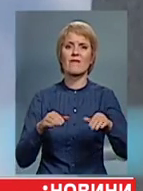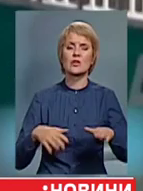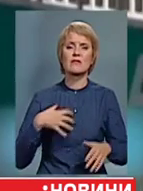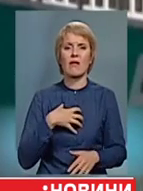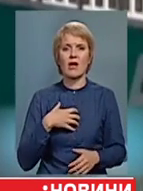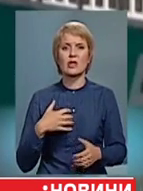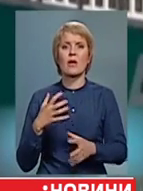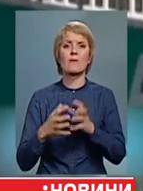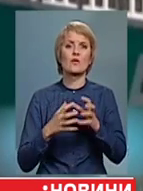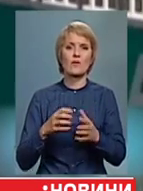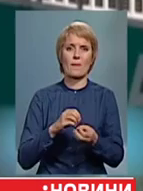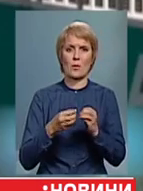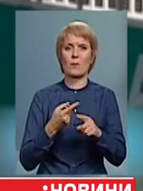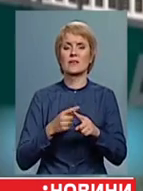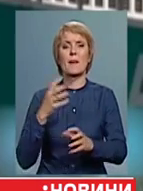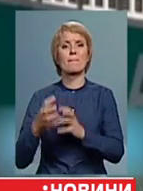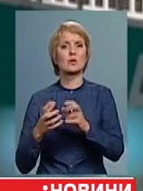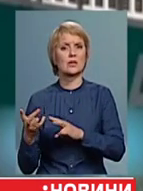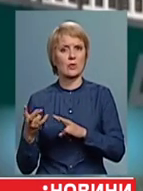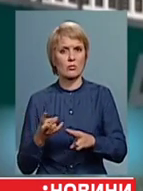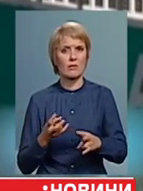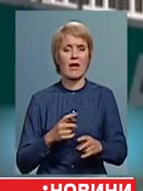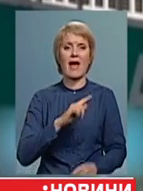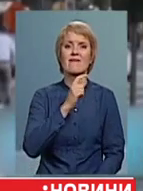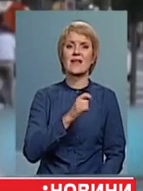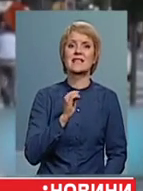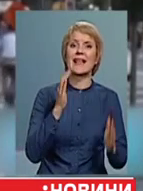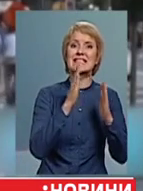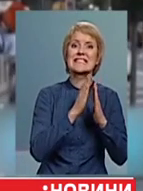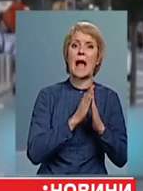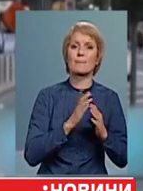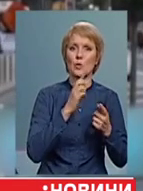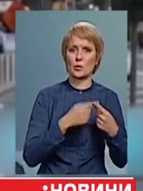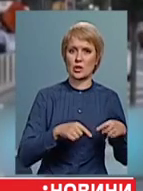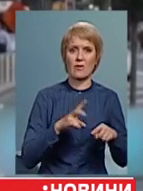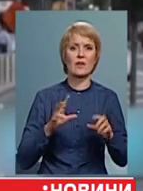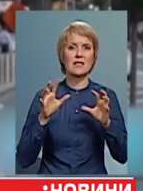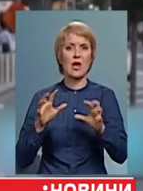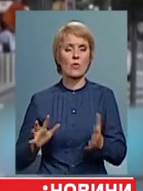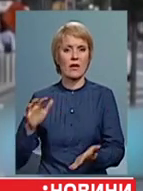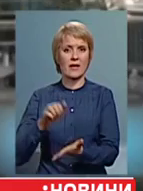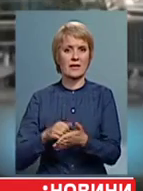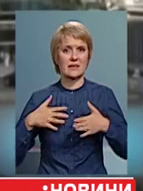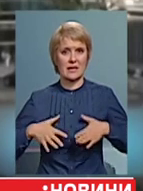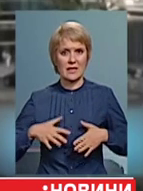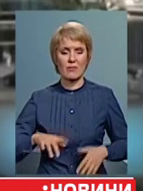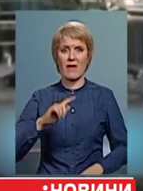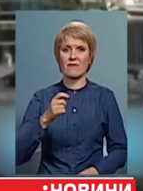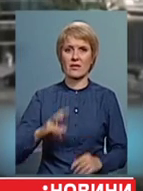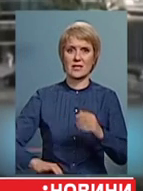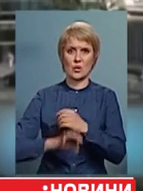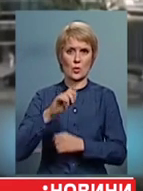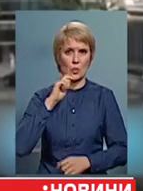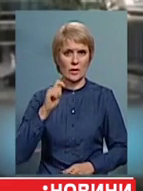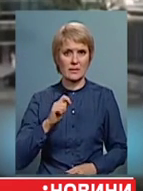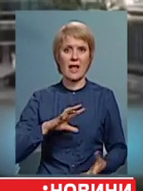них міжнародний тероризм, війна з ісламською державою, незаконна анексія Криму, російська агресія на сході України, наслідки зміни клімату та